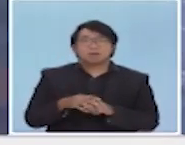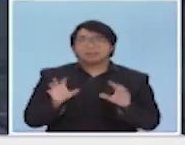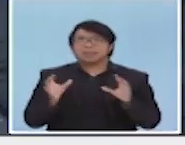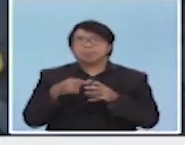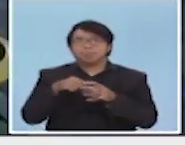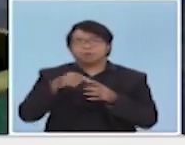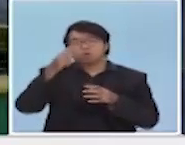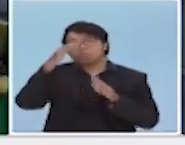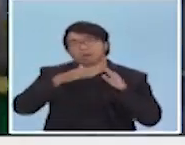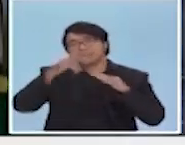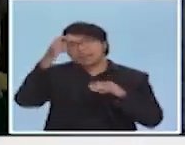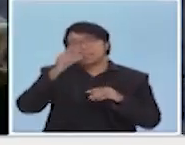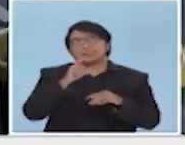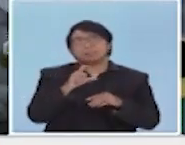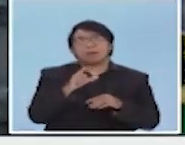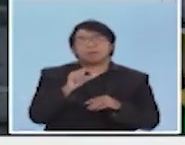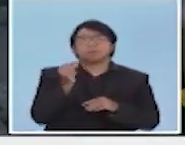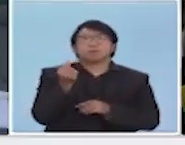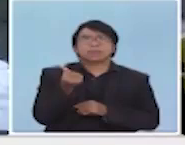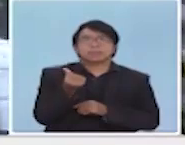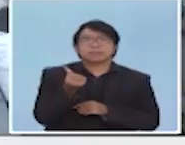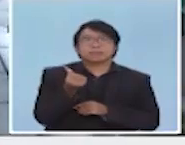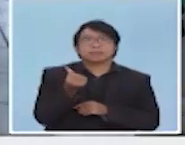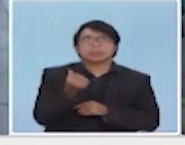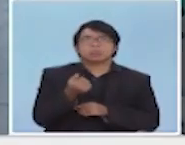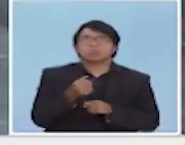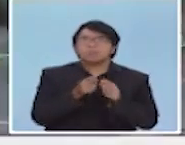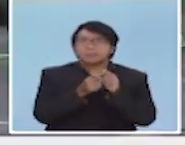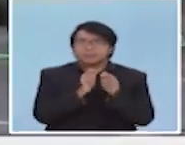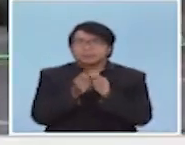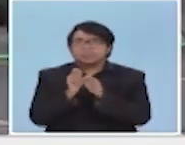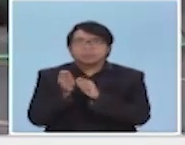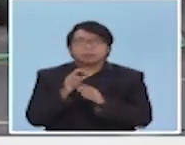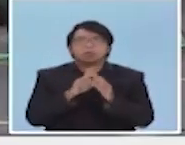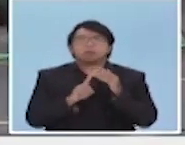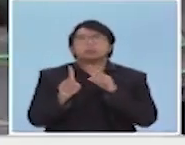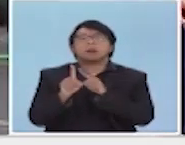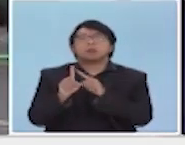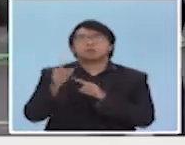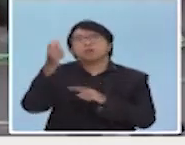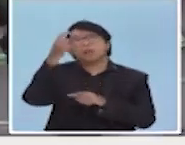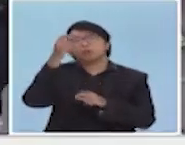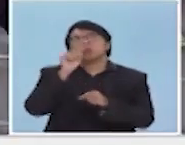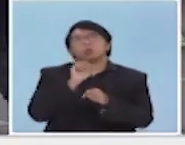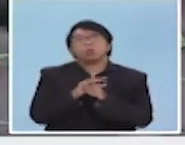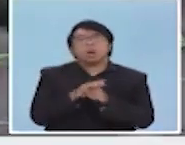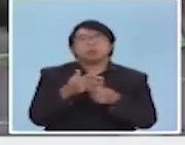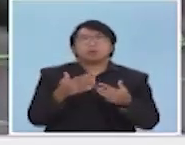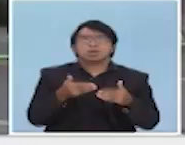Kecamatan Cempaka Putih, masing-masing ditemukan satu pedagang yang positif COVID-19, kemudian pada tanggal 8 Juni